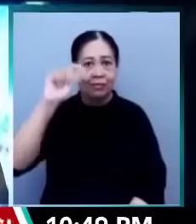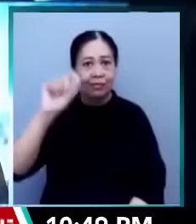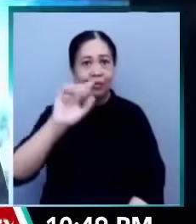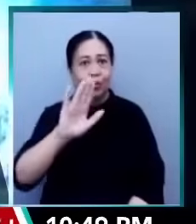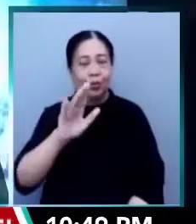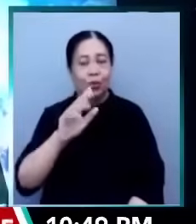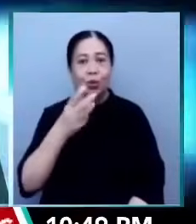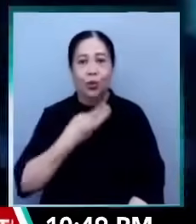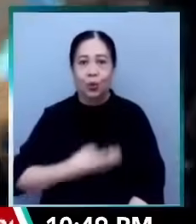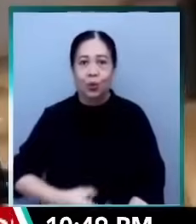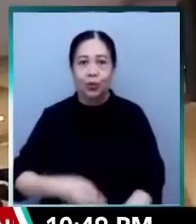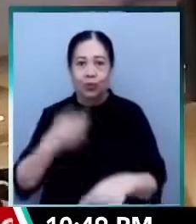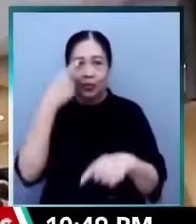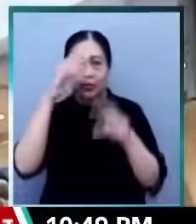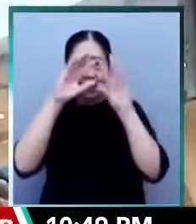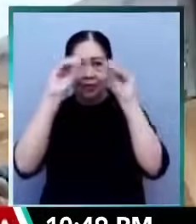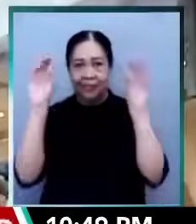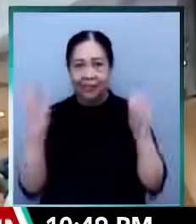wish.